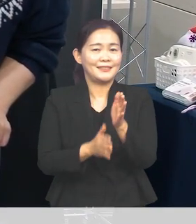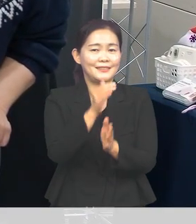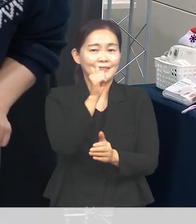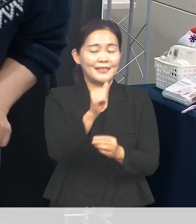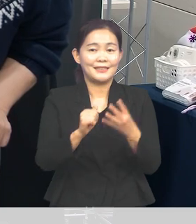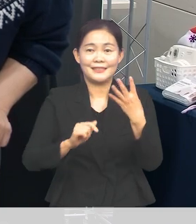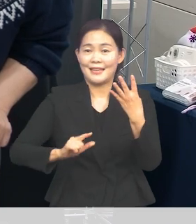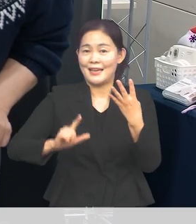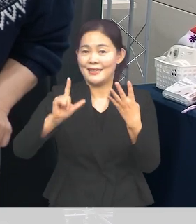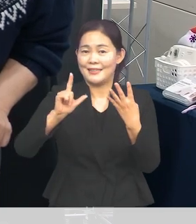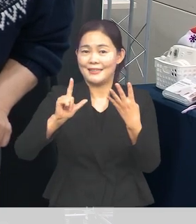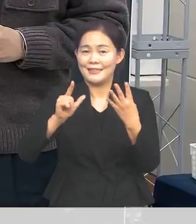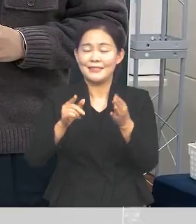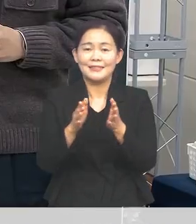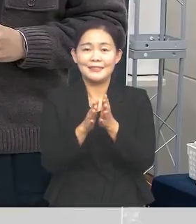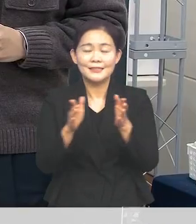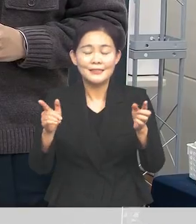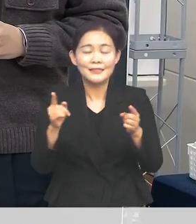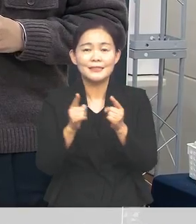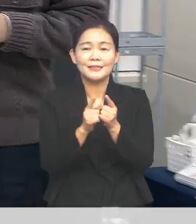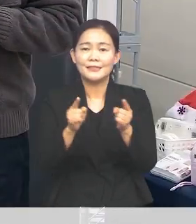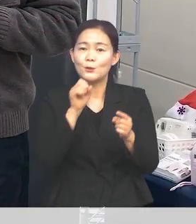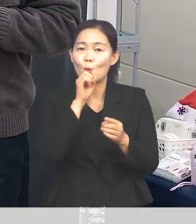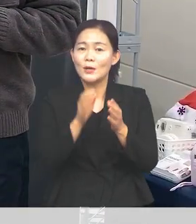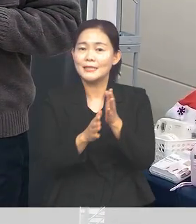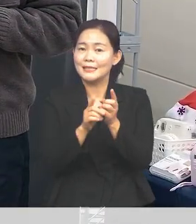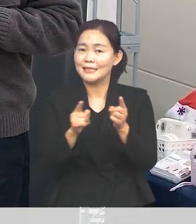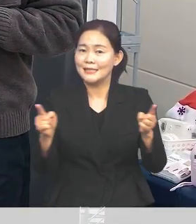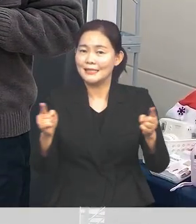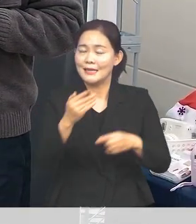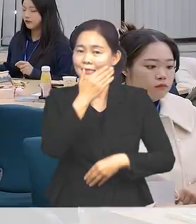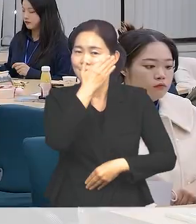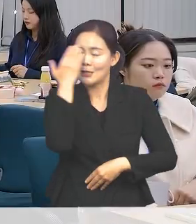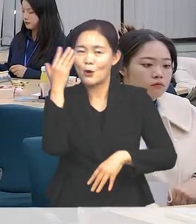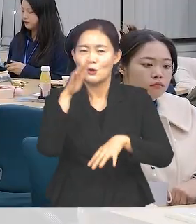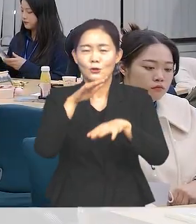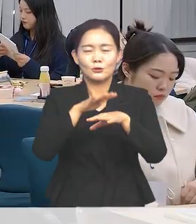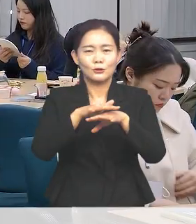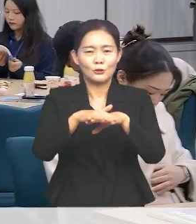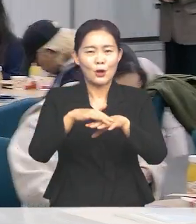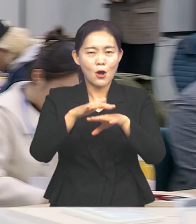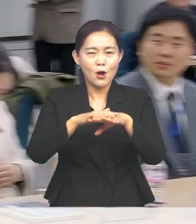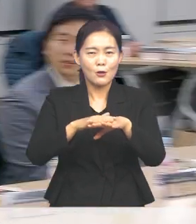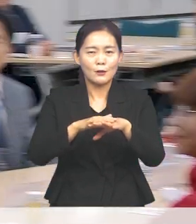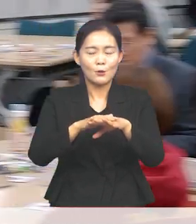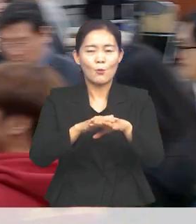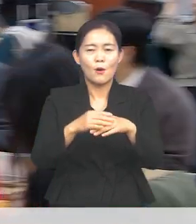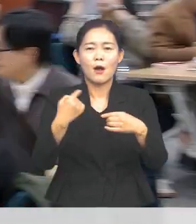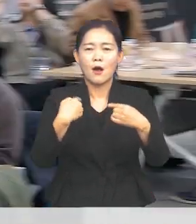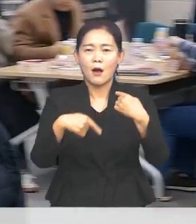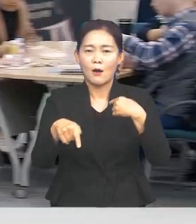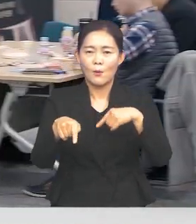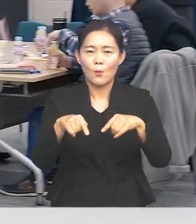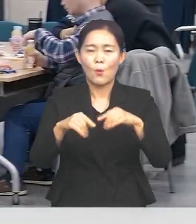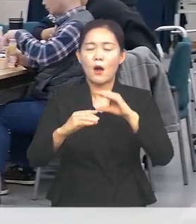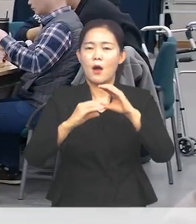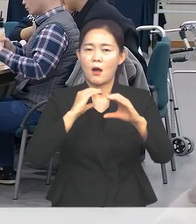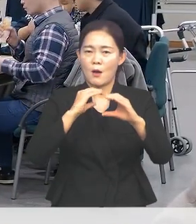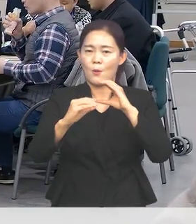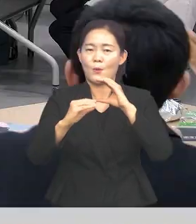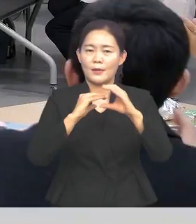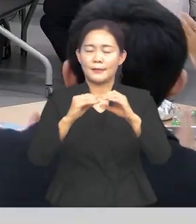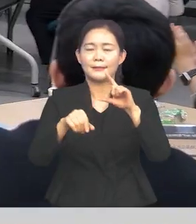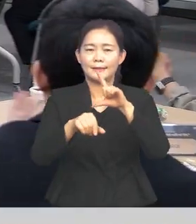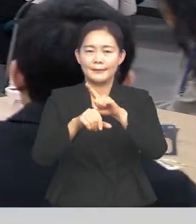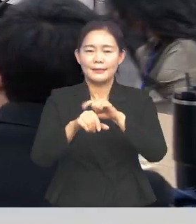이상일 용인특례시장은 4일 시청 비전홀에서 열린 제4기 용인 청년 정책 네트워크 성과 공유회에 참석해 청년들과